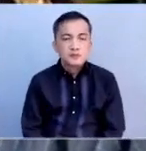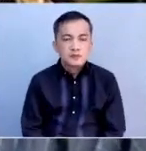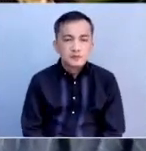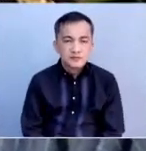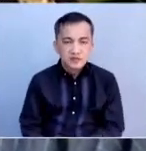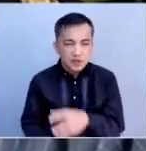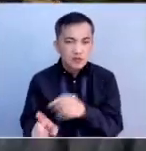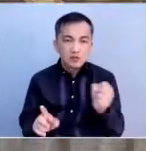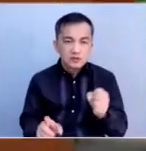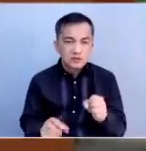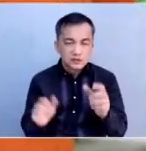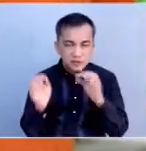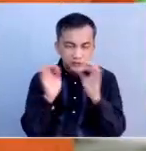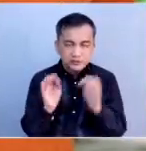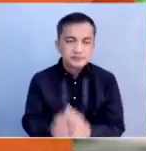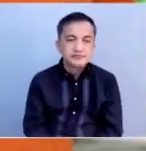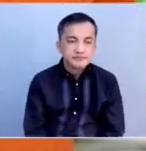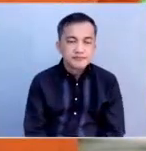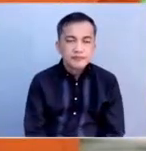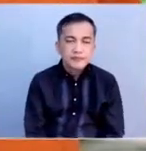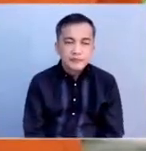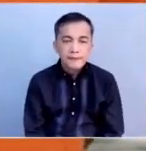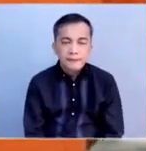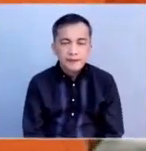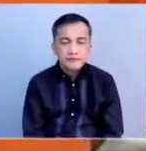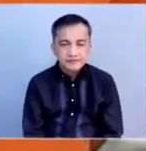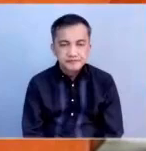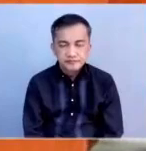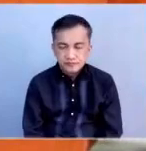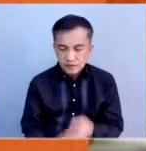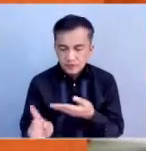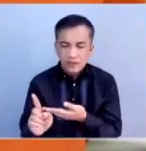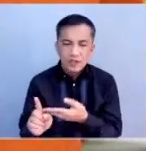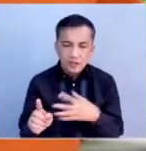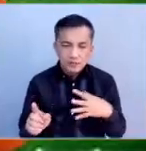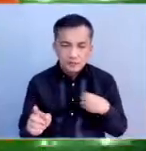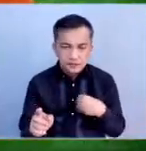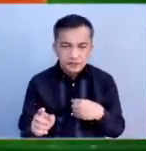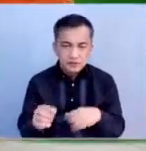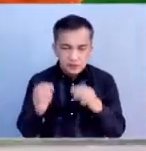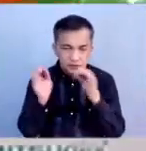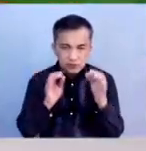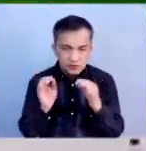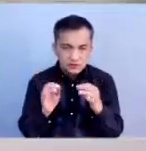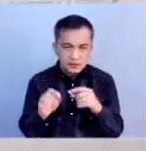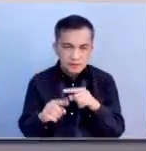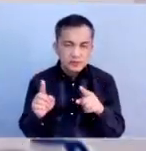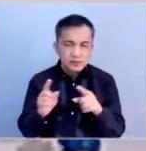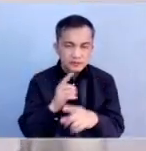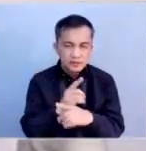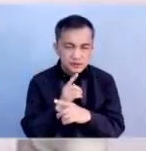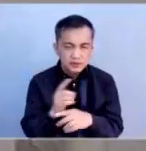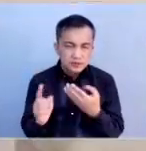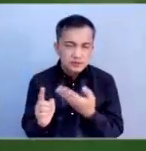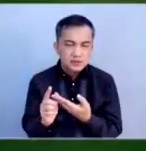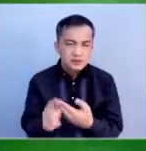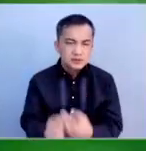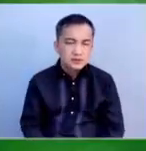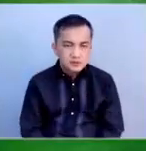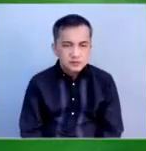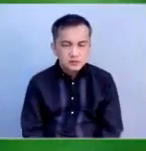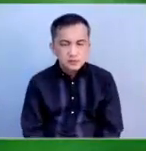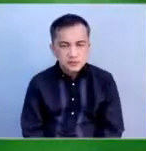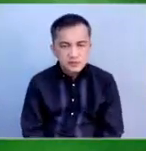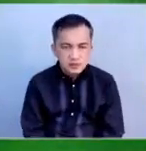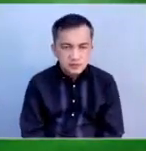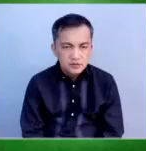nakuha na siya ng illegal drugs. Aminado naman si David na gumagamit siya ng illegal na droga, pero depensa niya. Ang pagkakamali lang siguro